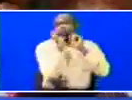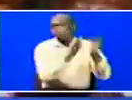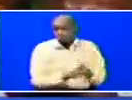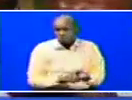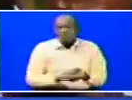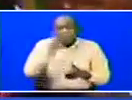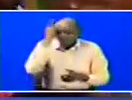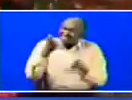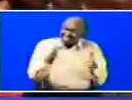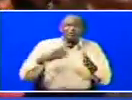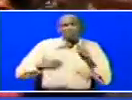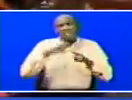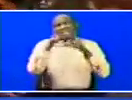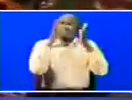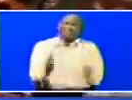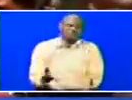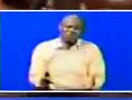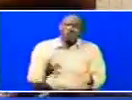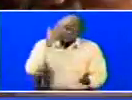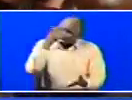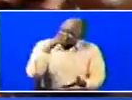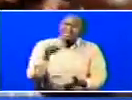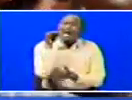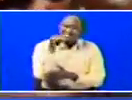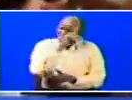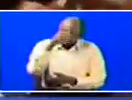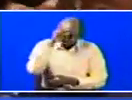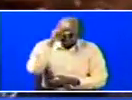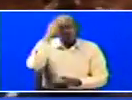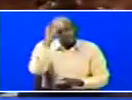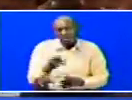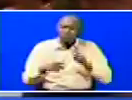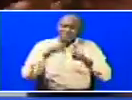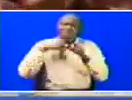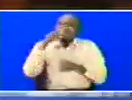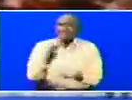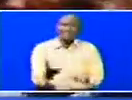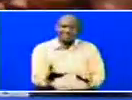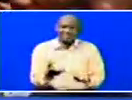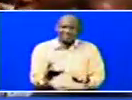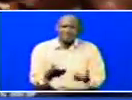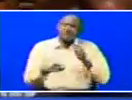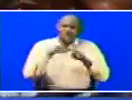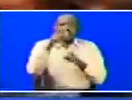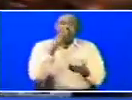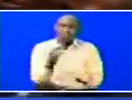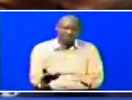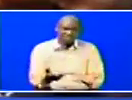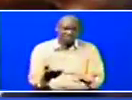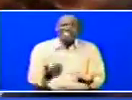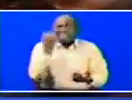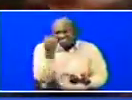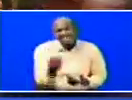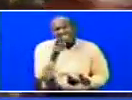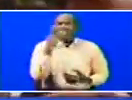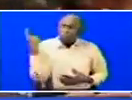Janani zata kwa nini za mmenifanyia hivyo? Kwa nini nauliza serikali? Kwa nini ninafanyiwa hivyo? Zazi na mtoto mwingine. Mtoto alikuwa